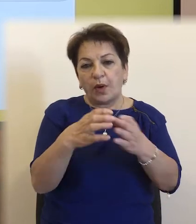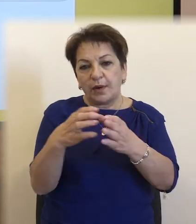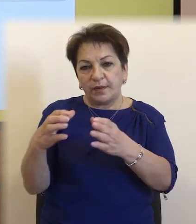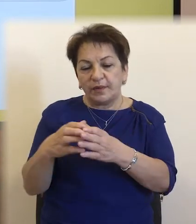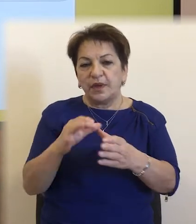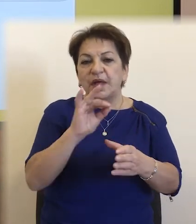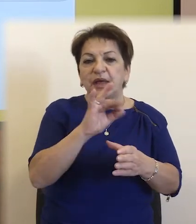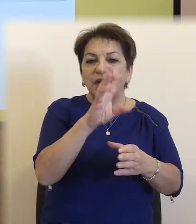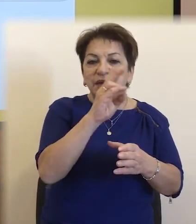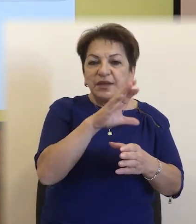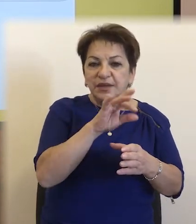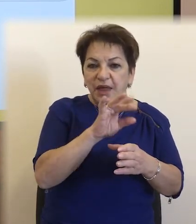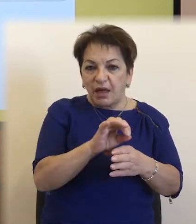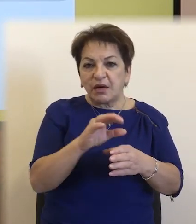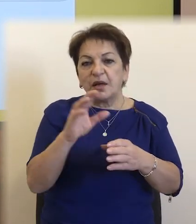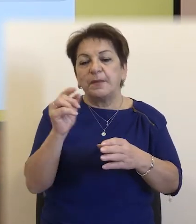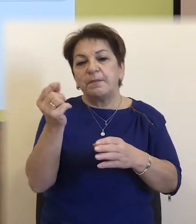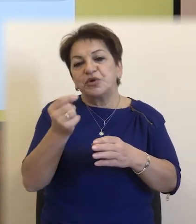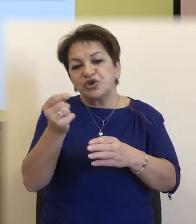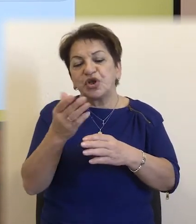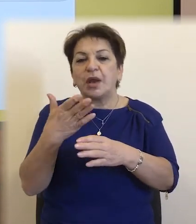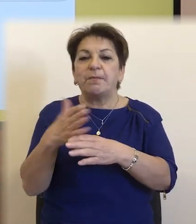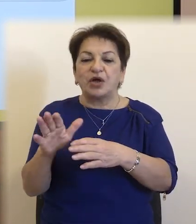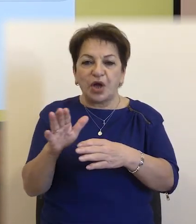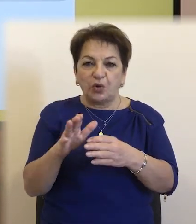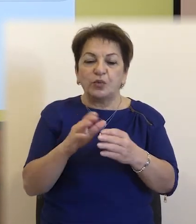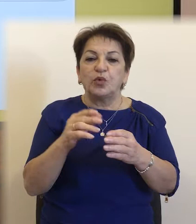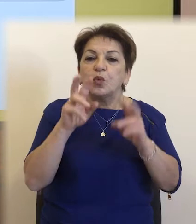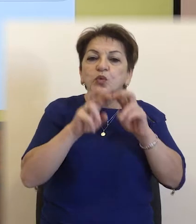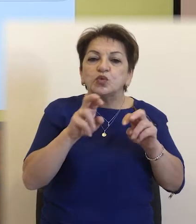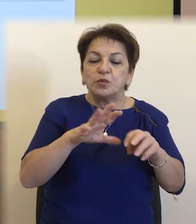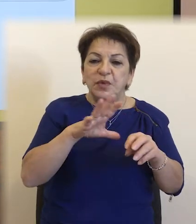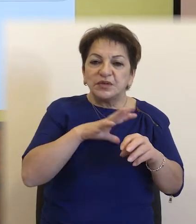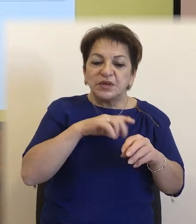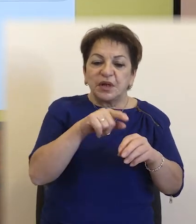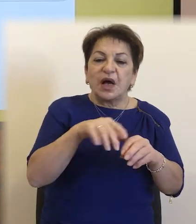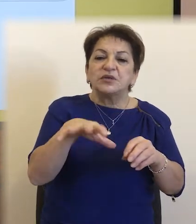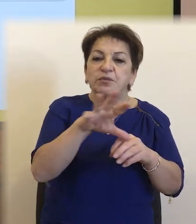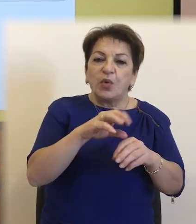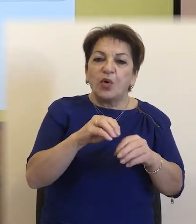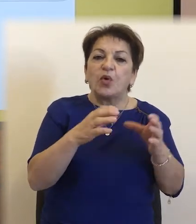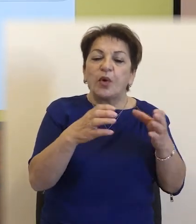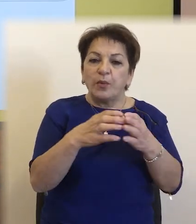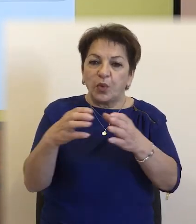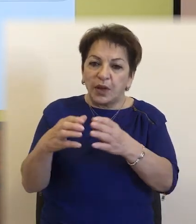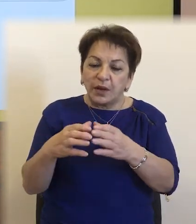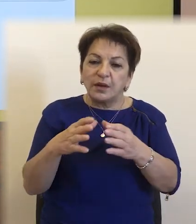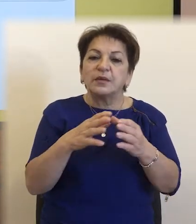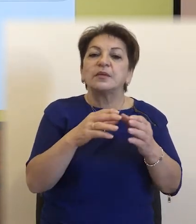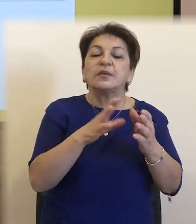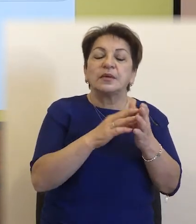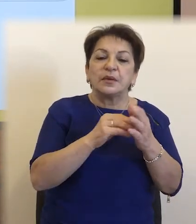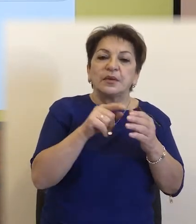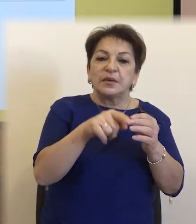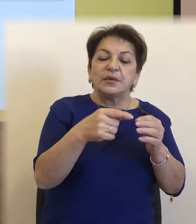պուլերից, ինտերվաս և բճիջների բաժանում։ Ուսումնասիրենք այս բոլոր պուլերը և տեսնենք